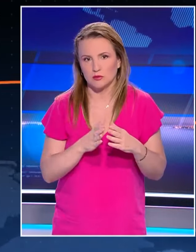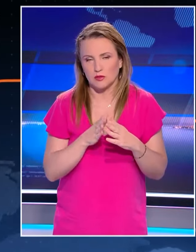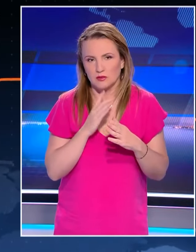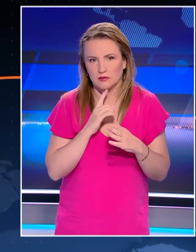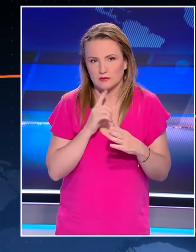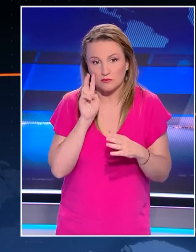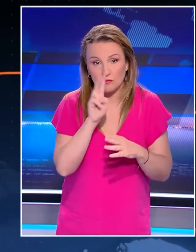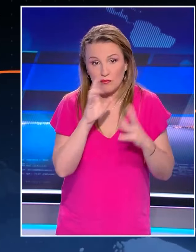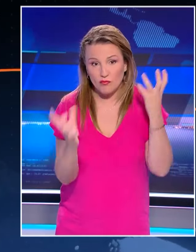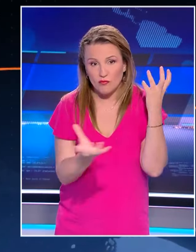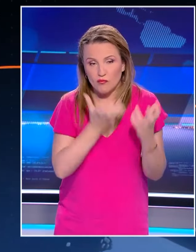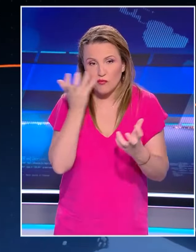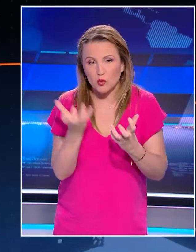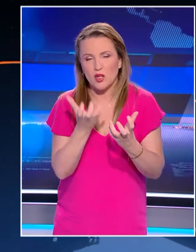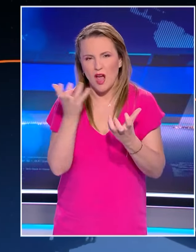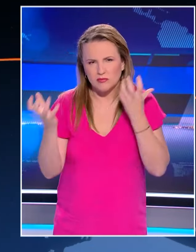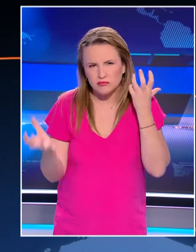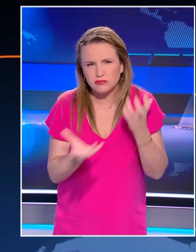Βλέπετε τη φωτιά που μένετε.